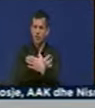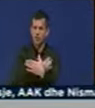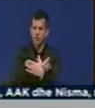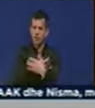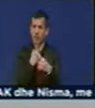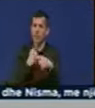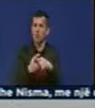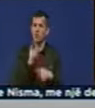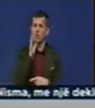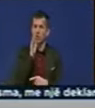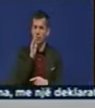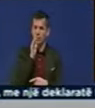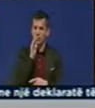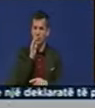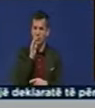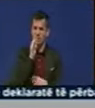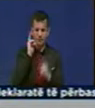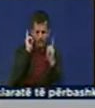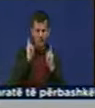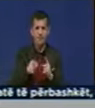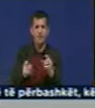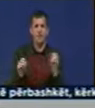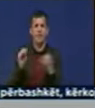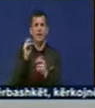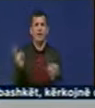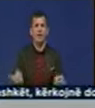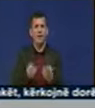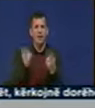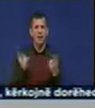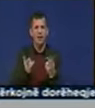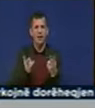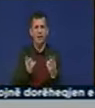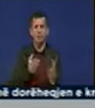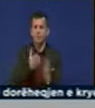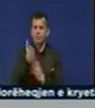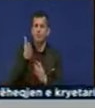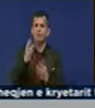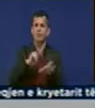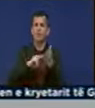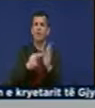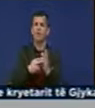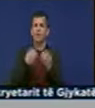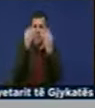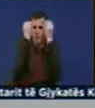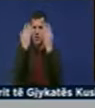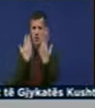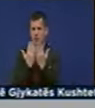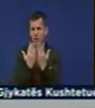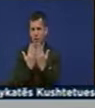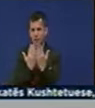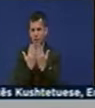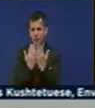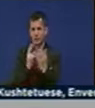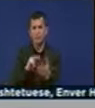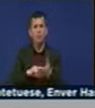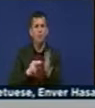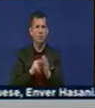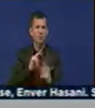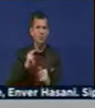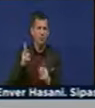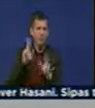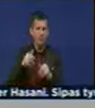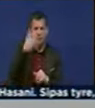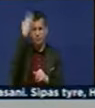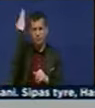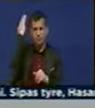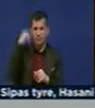të Maqedonisë, në mënyrë që të kemi më të lehtë të përballemi me problemet e shkollimit. Problemet tjera që na preokupojnë